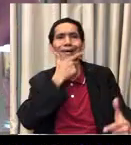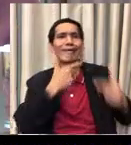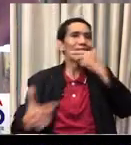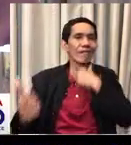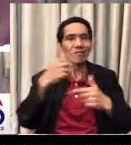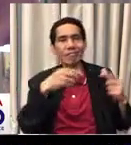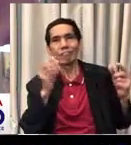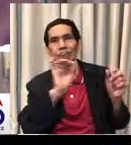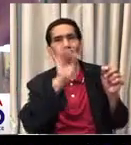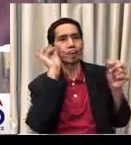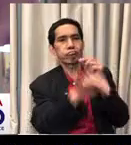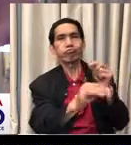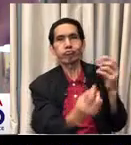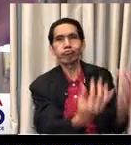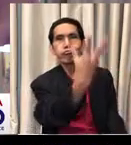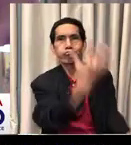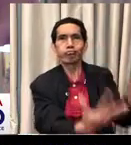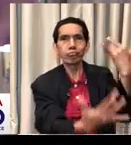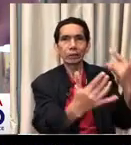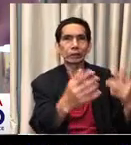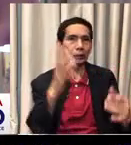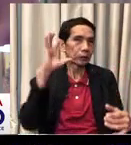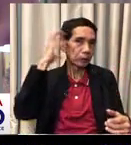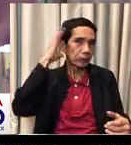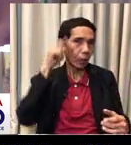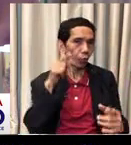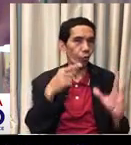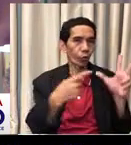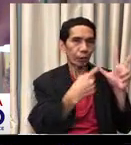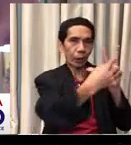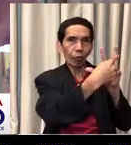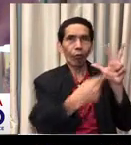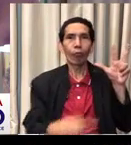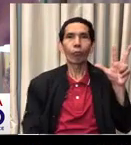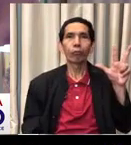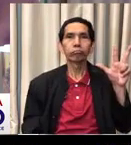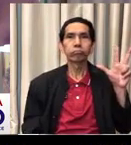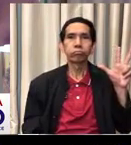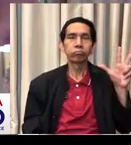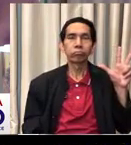ninyo. Hindi ba naman kayo tolongges?